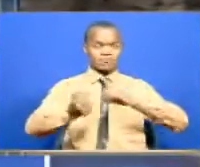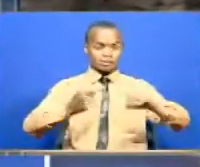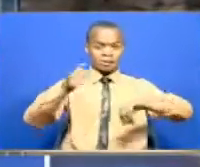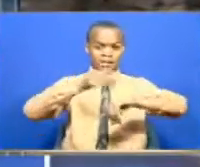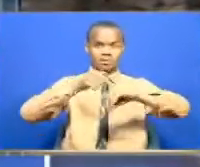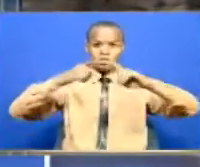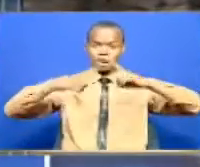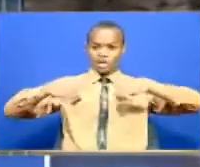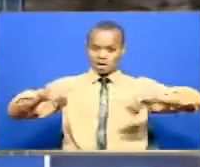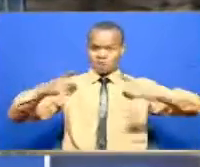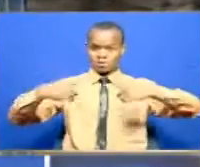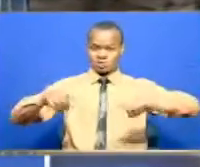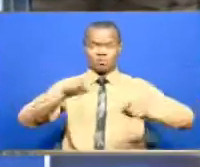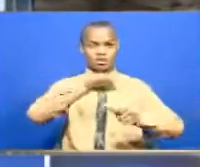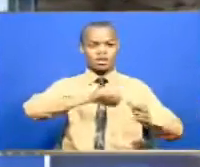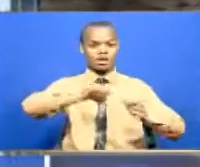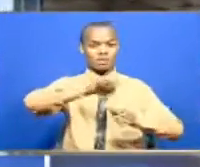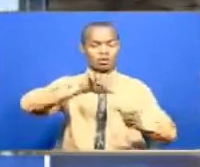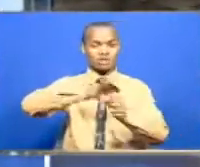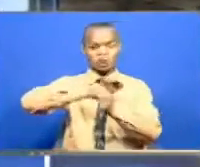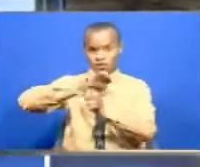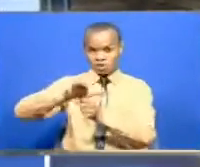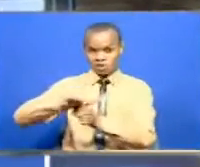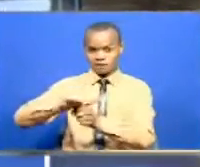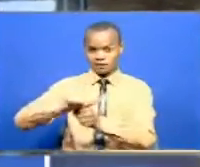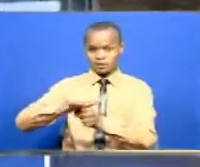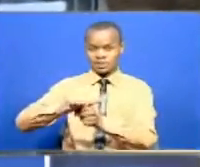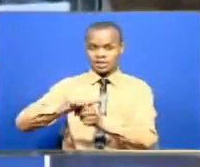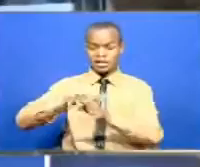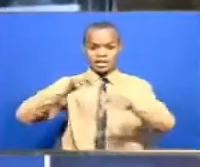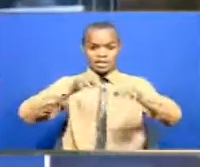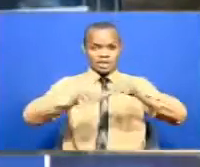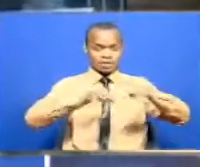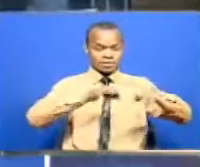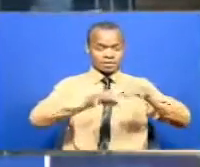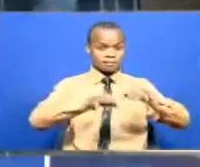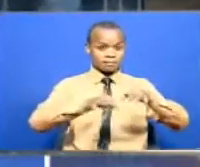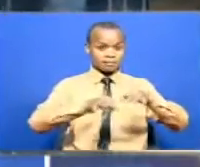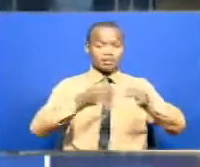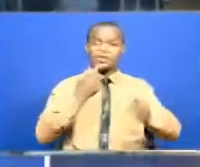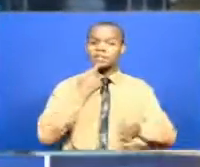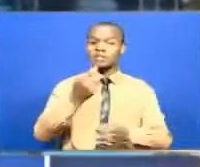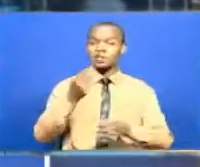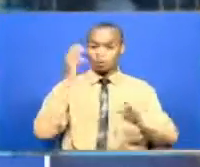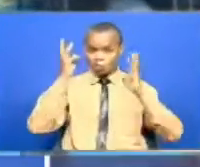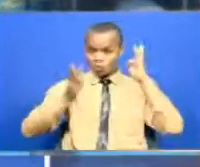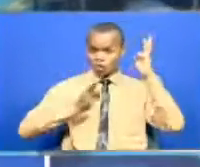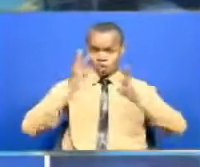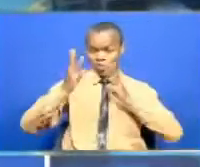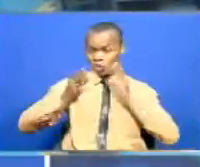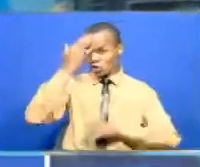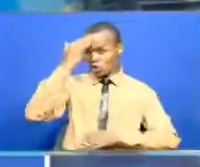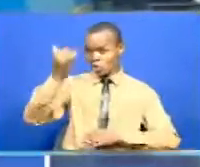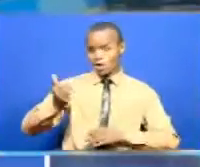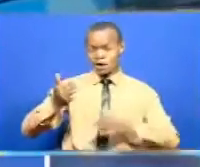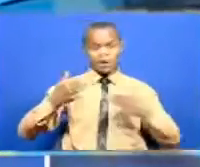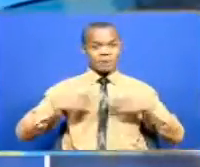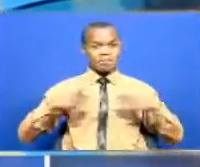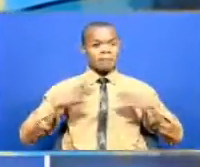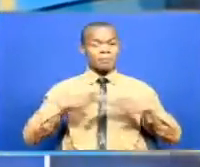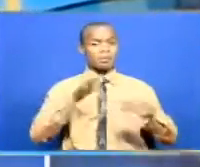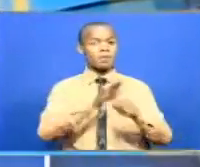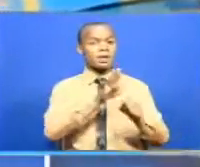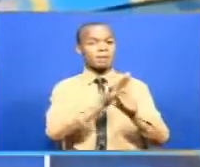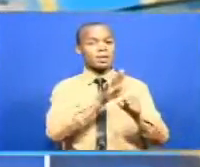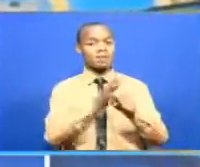siku kuhusu ugonjwa wa COVID-19, alielezea wasiwasi kuwa wengi wa wagonjwa wamekosa kufanyiwa uchunguzi wa